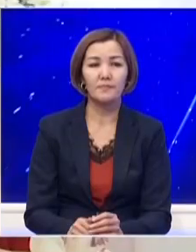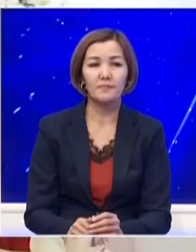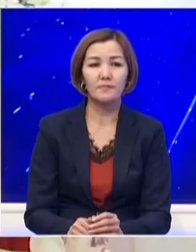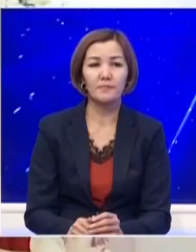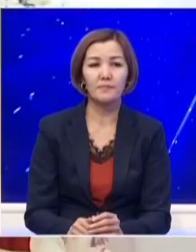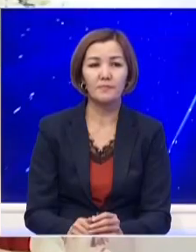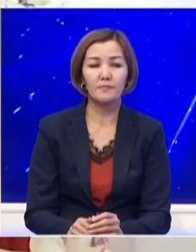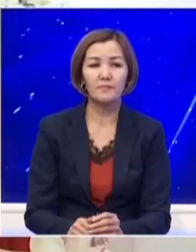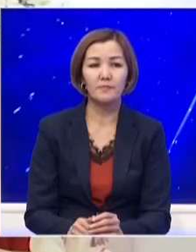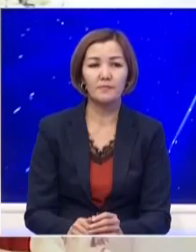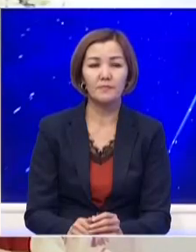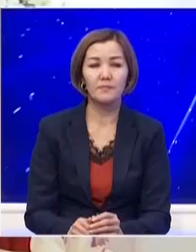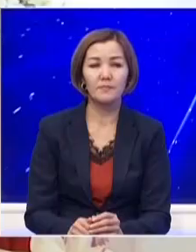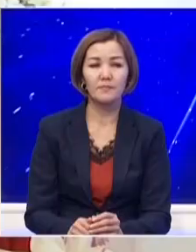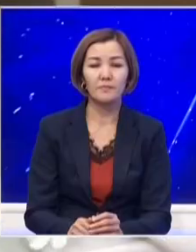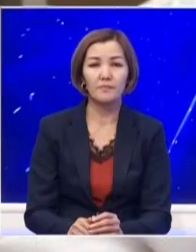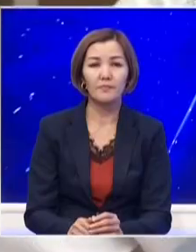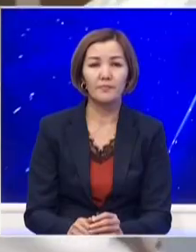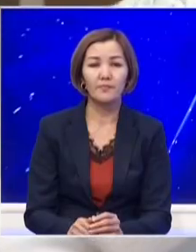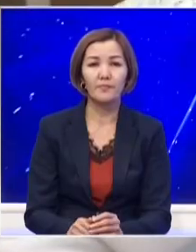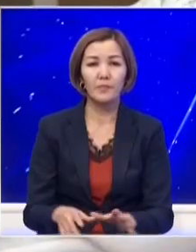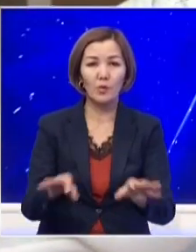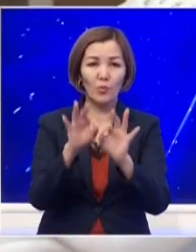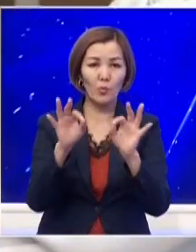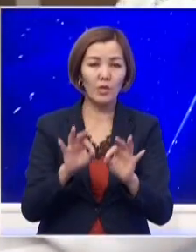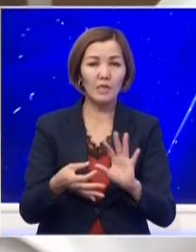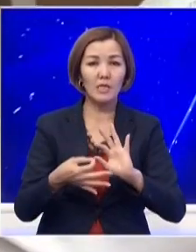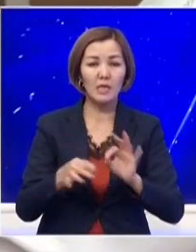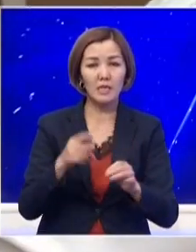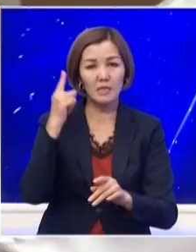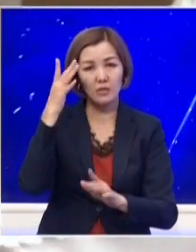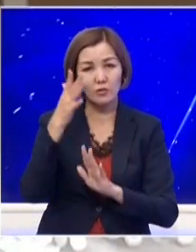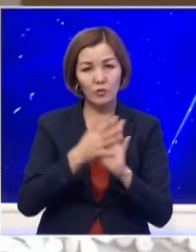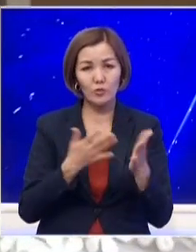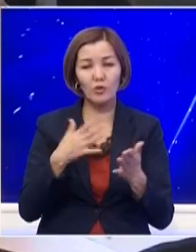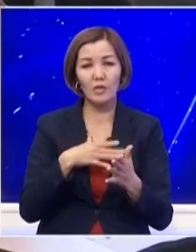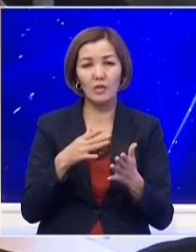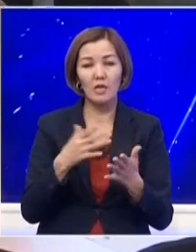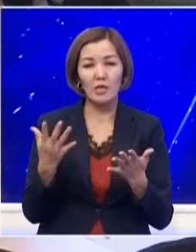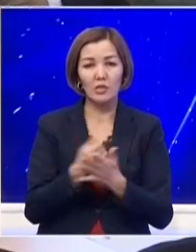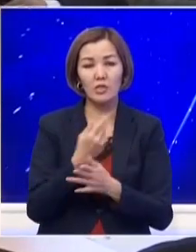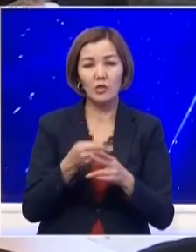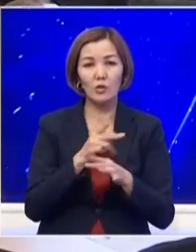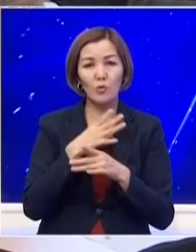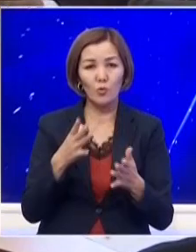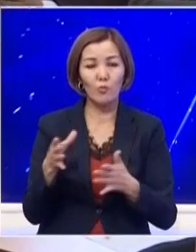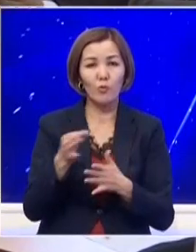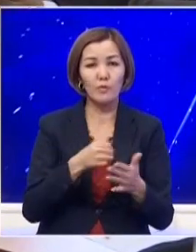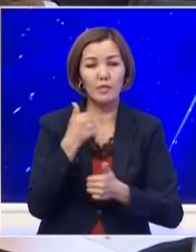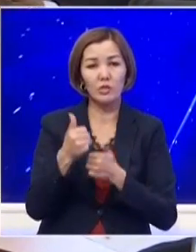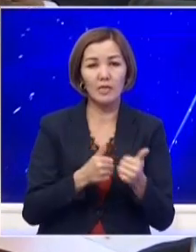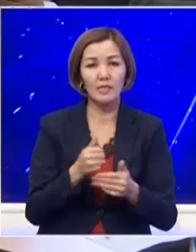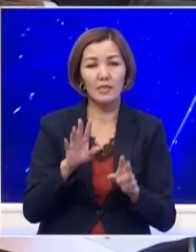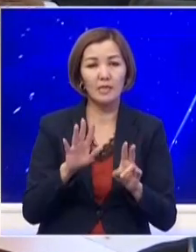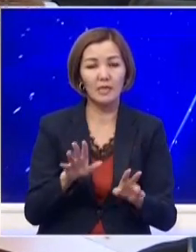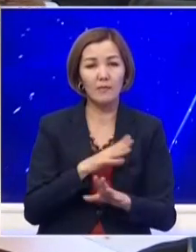сонда дыбыс шығып тұрады бастан, мен екі рет болдым. Өнердің қырсырына қаныққан шәкірттердің қол жеткізген жетістігі көп. Облыстық жарыстарда ғана